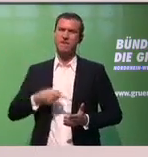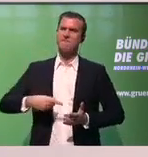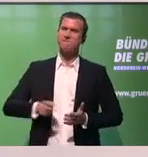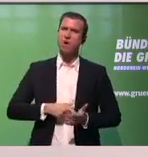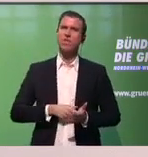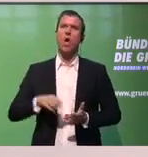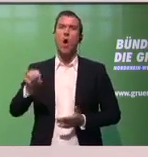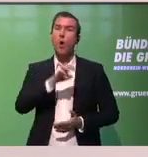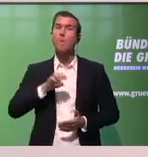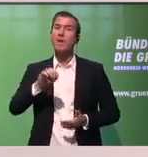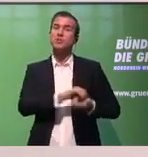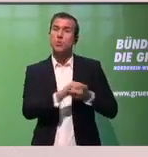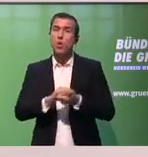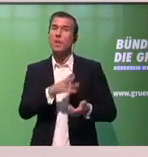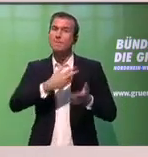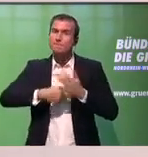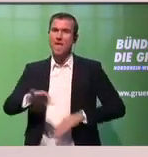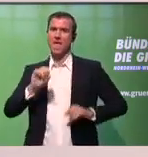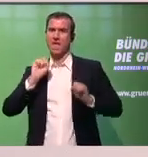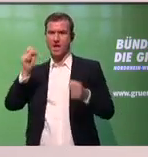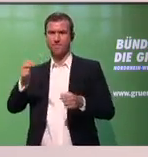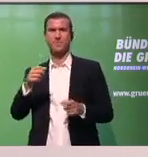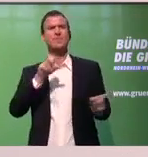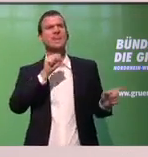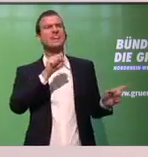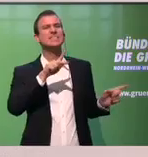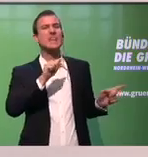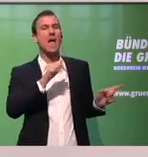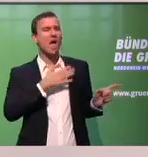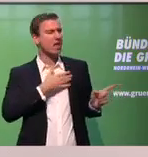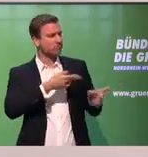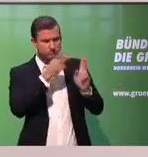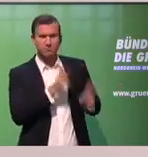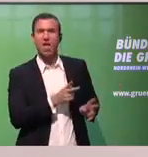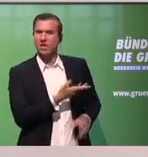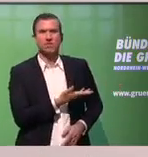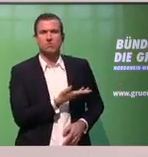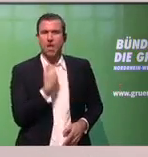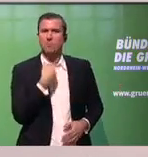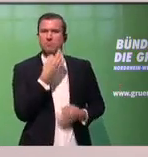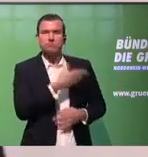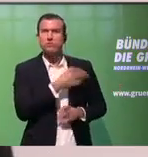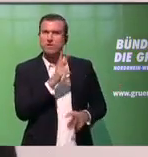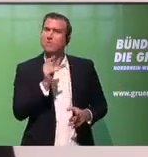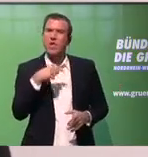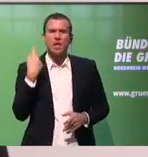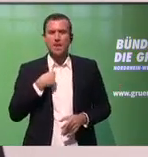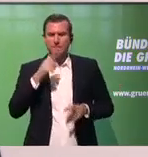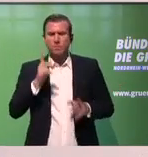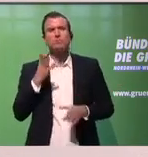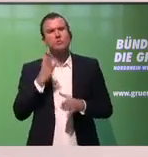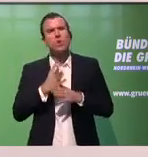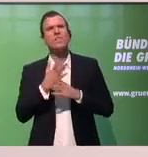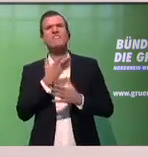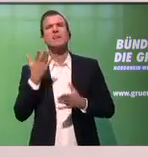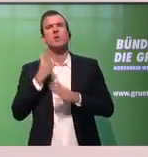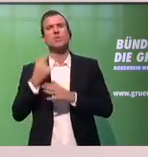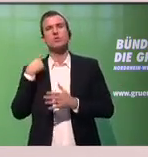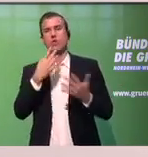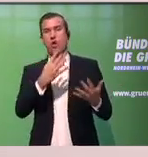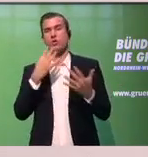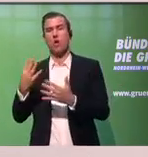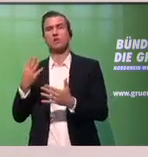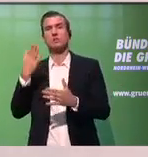Europäische Union viel mehr macht. Ska hat hier vollkommen recht. Wir müssen das umsetzen, was schon 1999